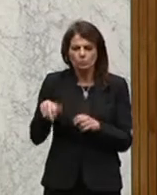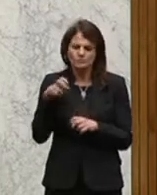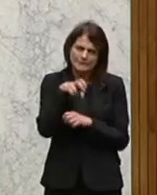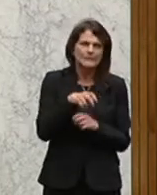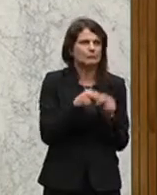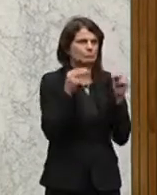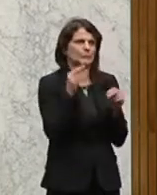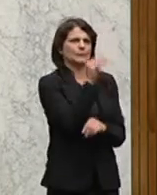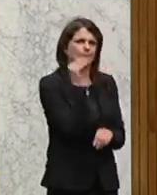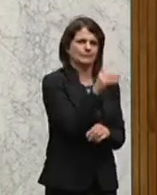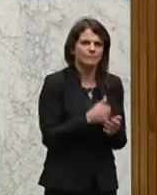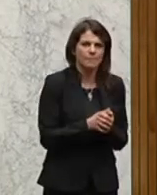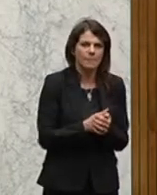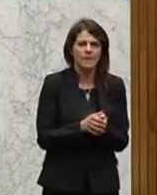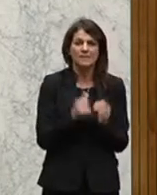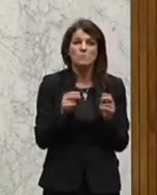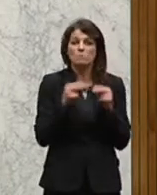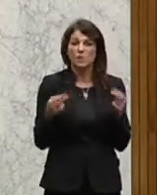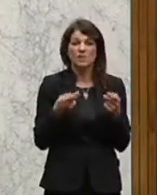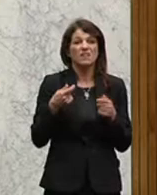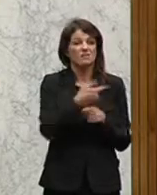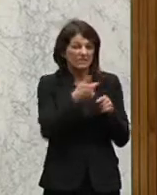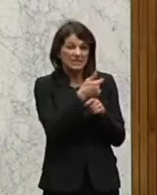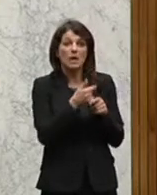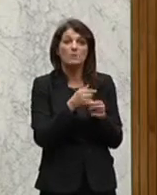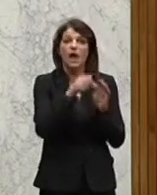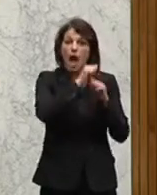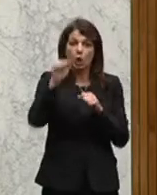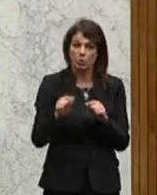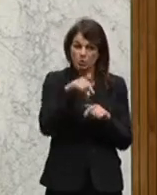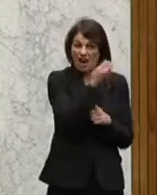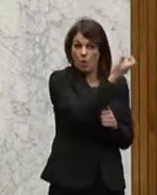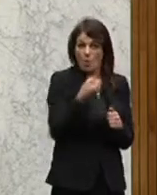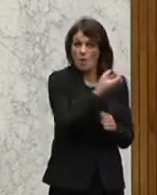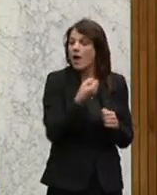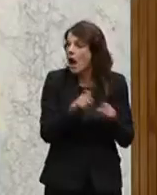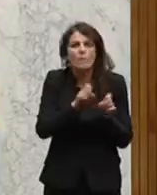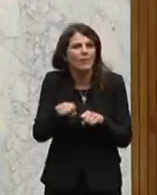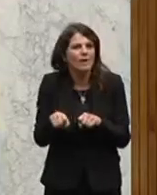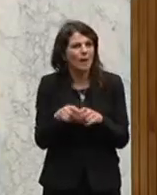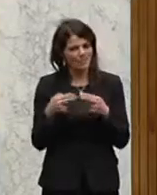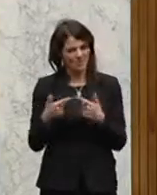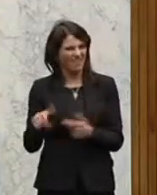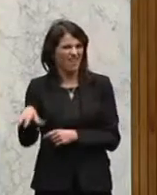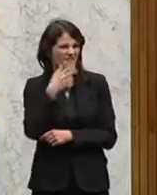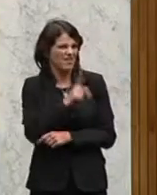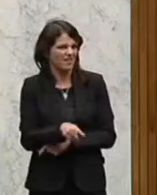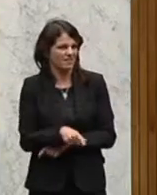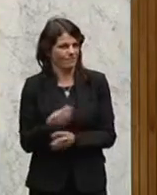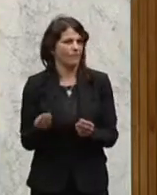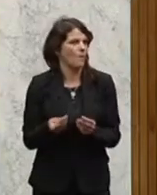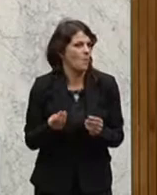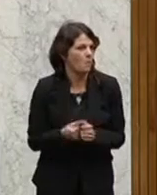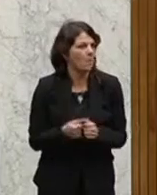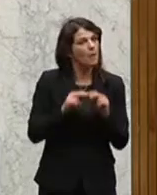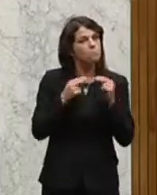gehen, über die Bundesfinanzierungsagentur und sich dort Geld beschaffen, was ja auch möglich wäre. Aber das wollen die Länder natürlich auch nicht. Warum? Weil